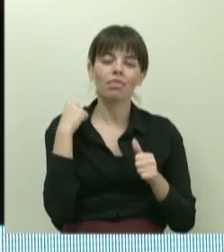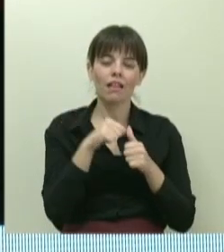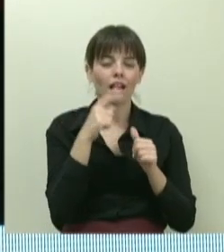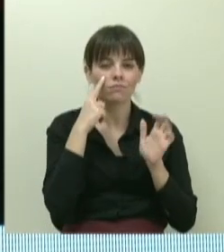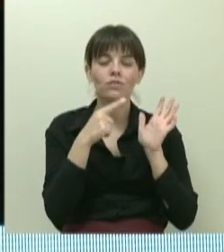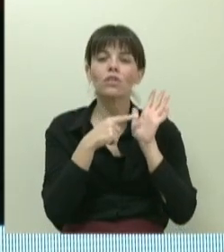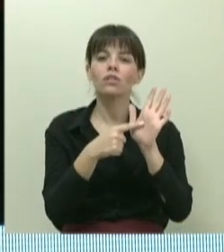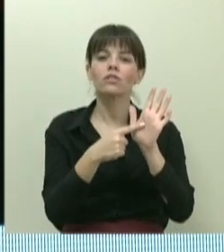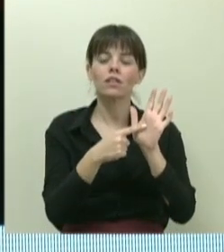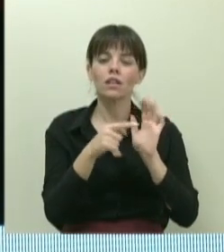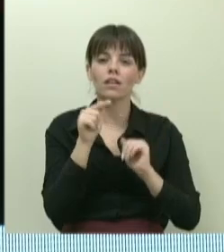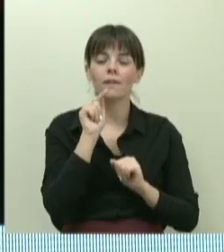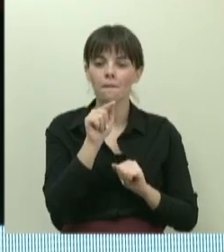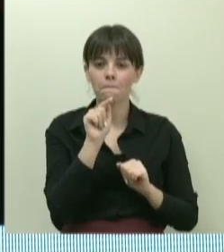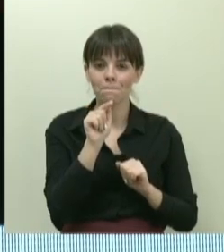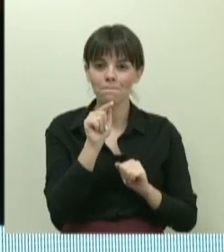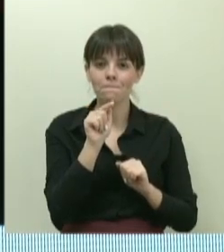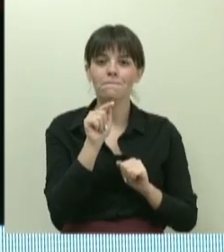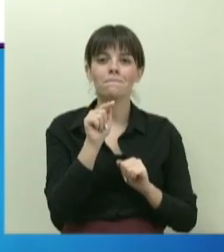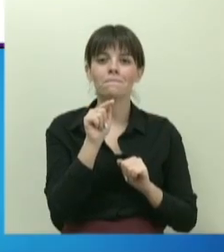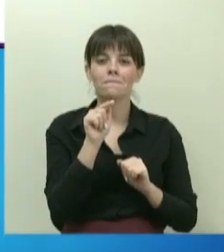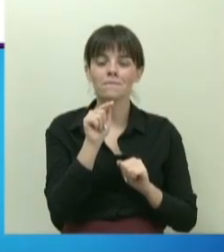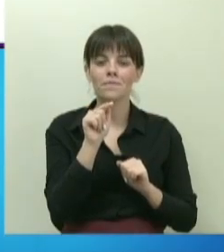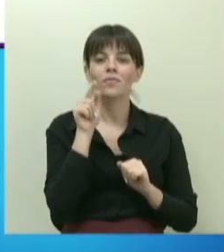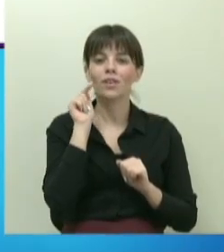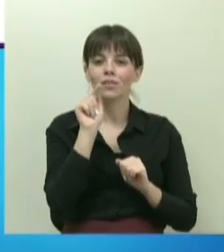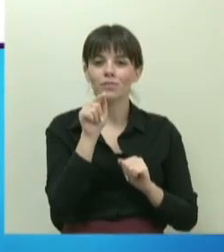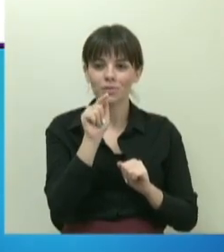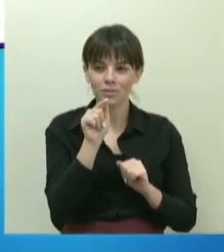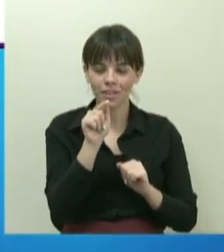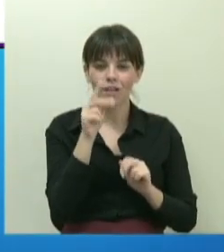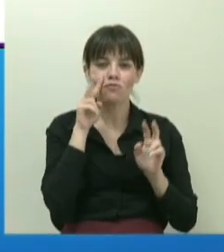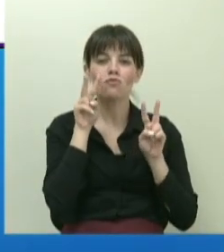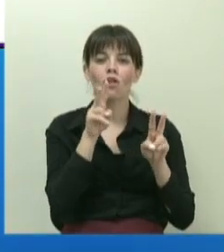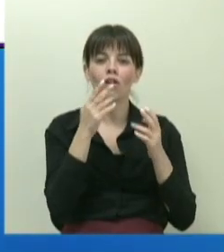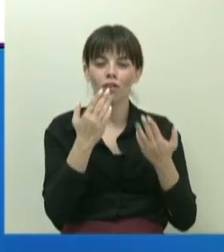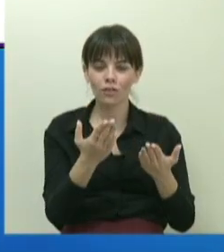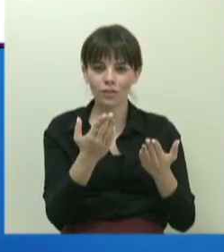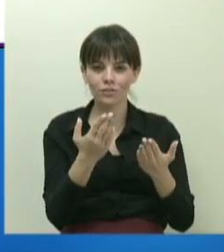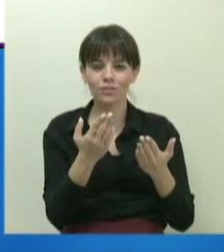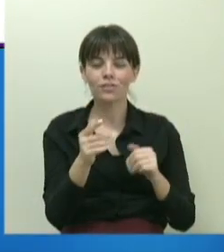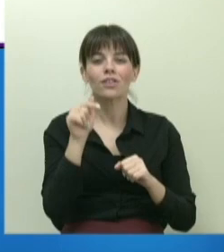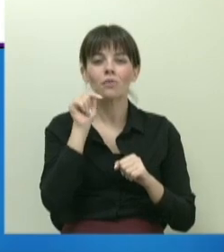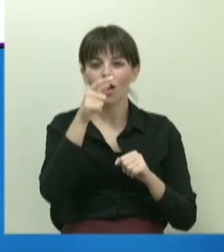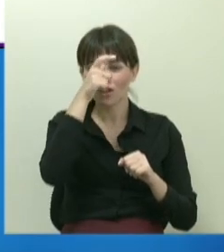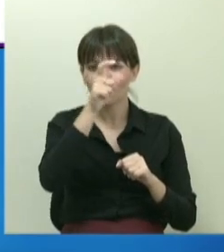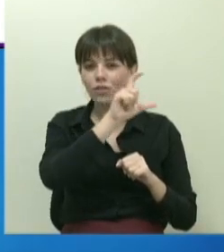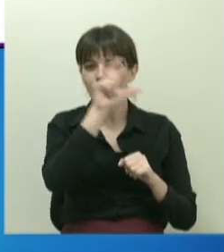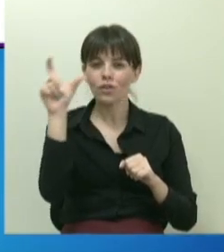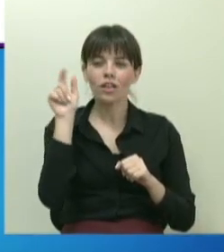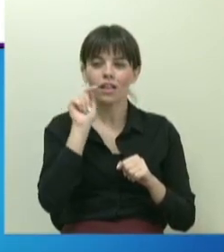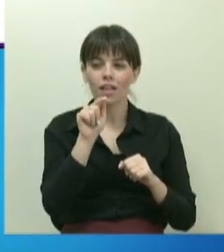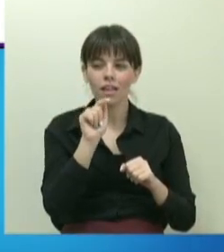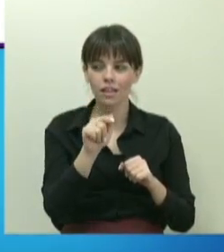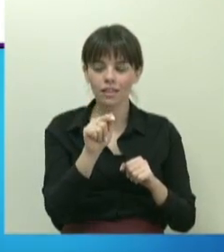Göksel Bey. Bir sonraki slide'da. Evet. Burada görüyorsunuz, bizde, Türkiye'de